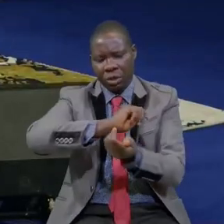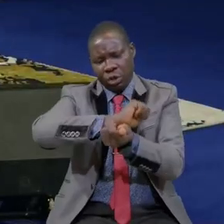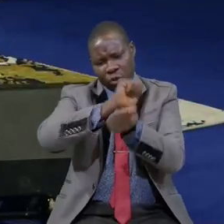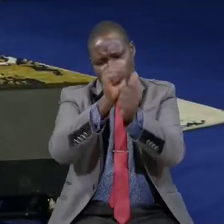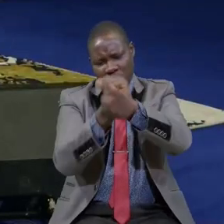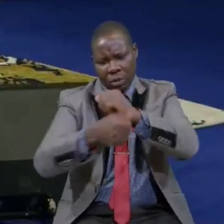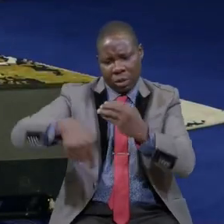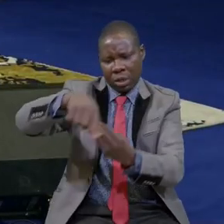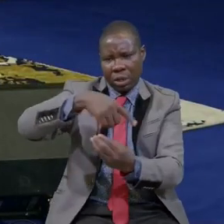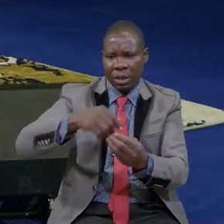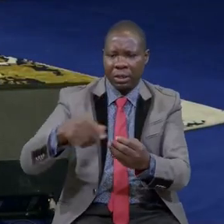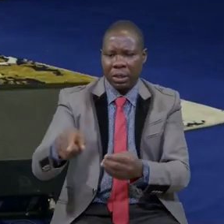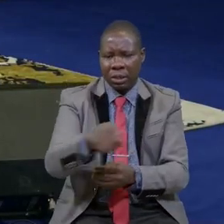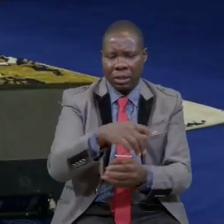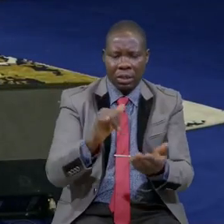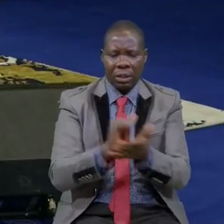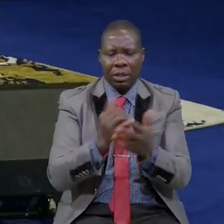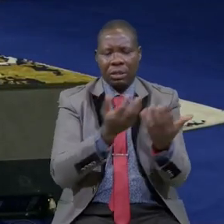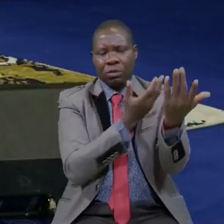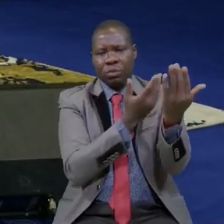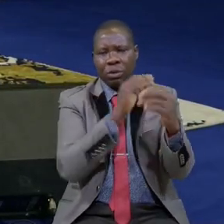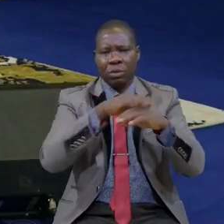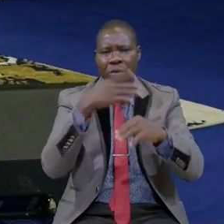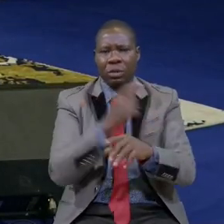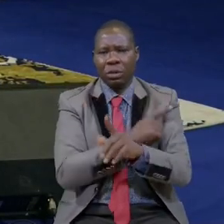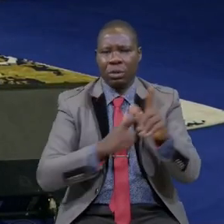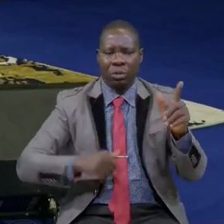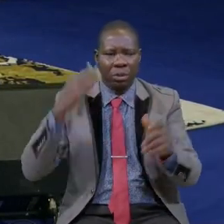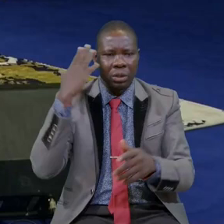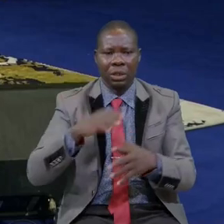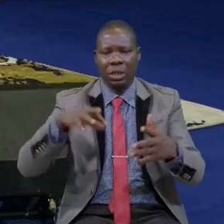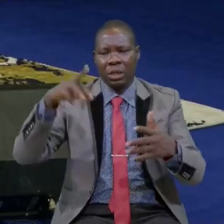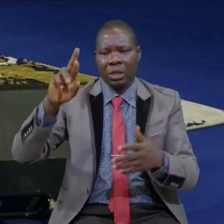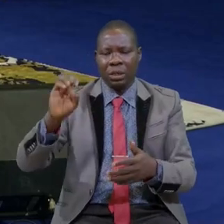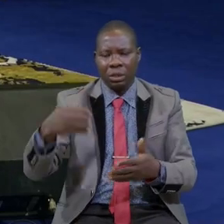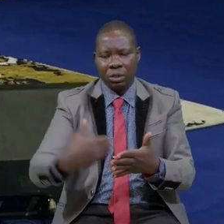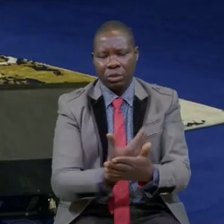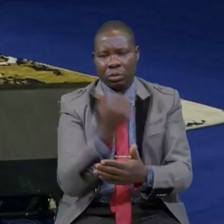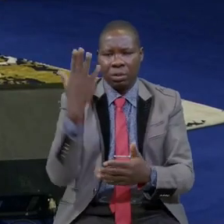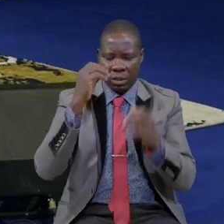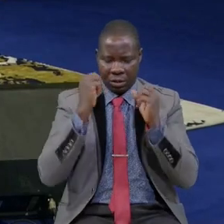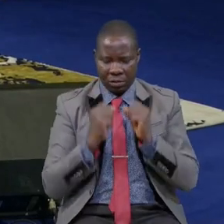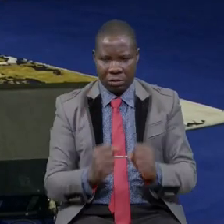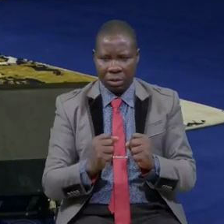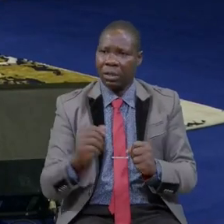dit, ceux qui se confient en l'Éternel renouvellent leur force.